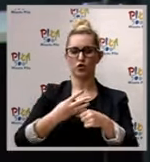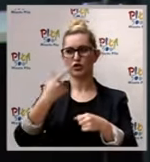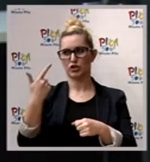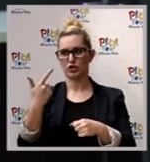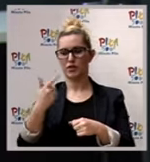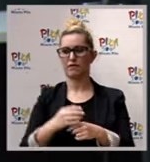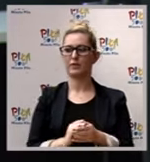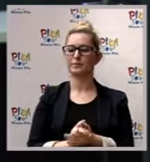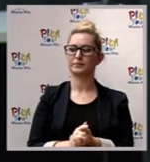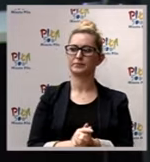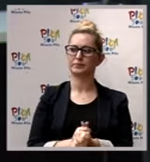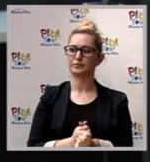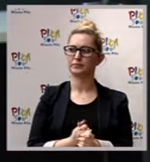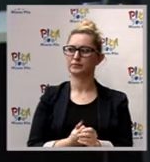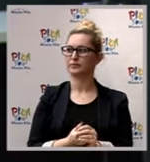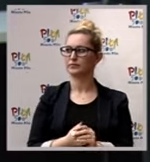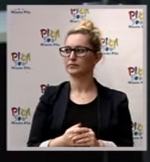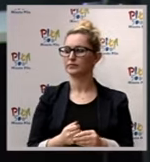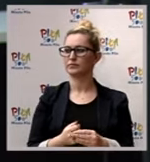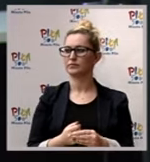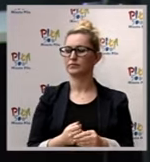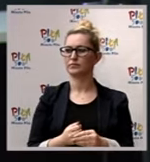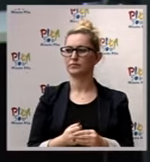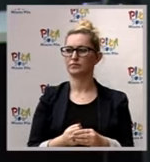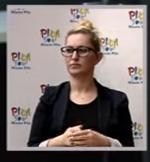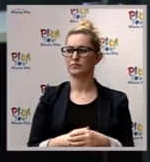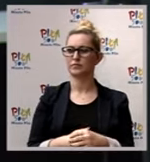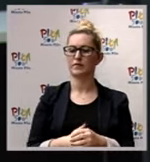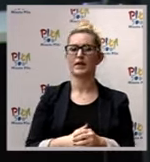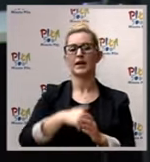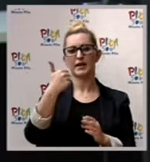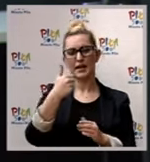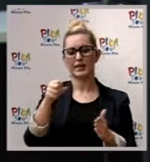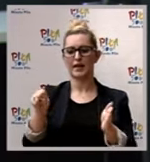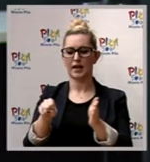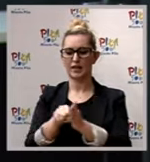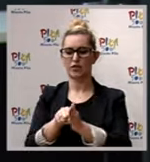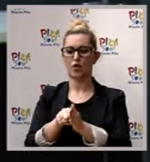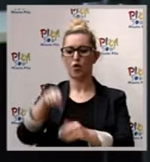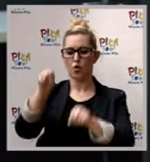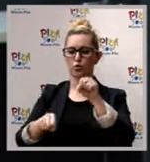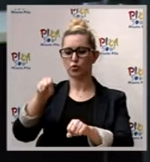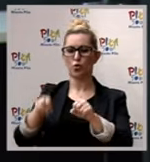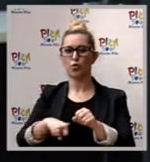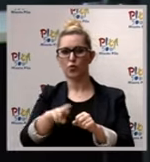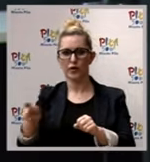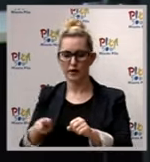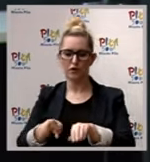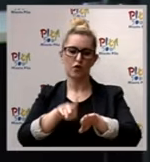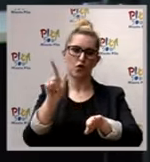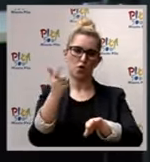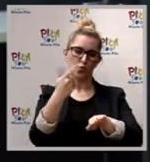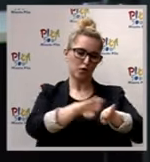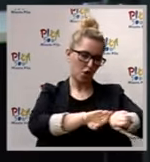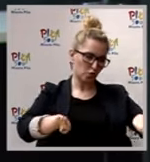42, jedna karta na wybór do ławników do Sądu Rejonowego, jedna karta na wybór ławników do